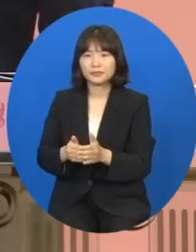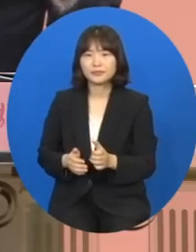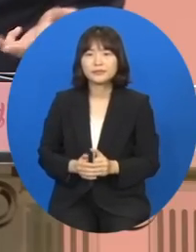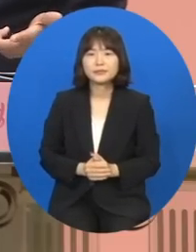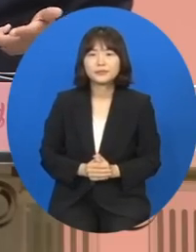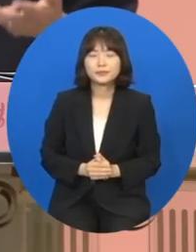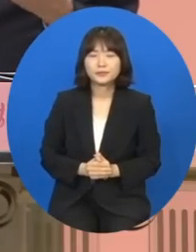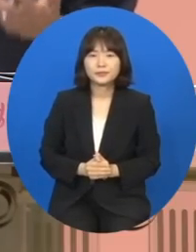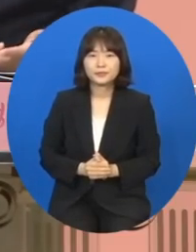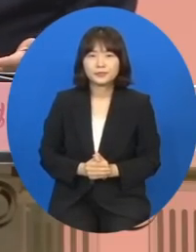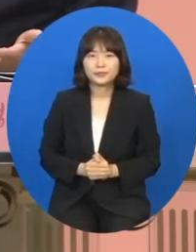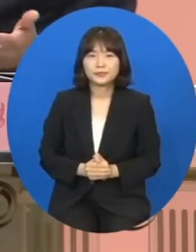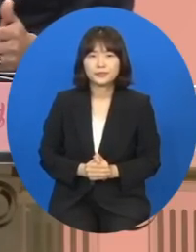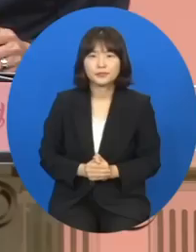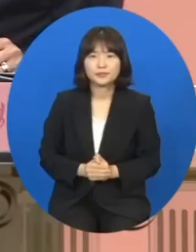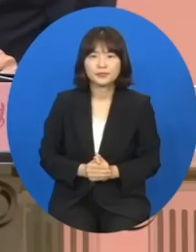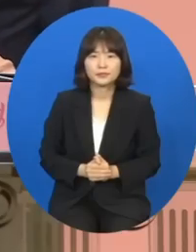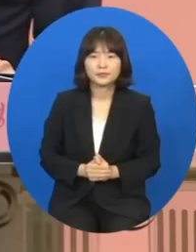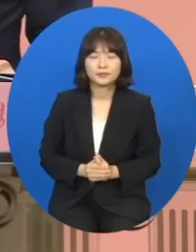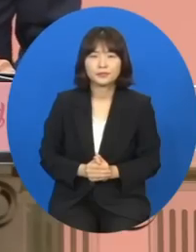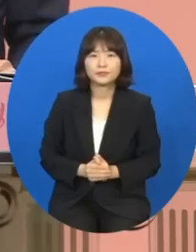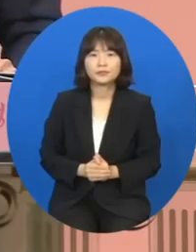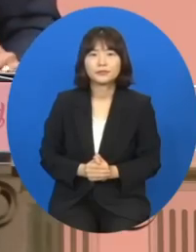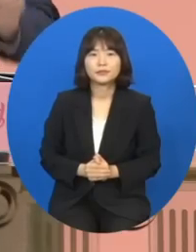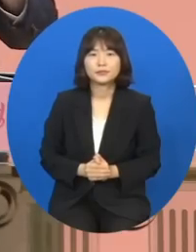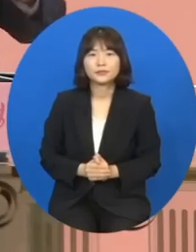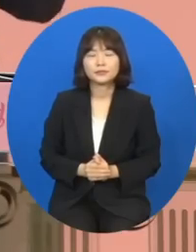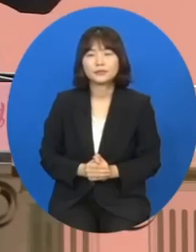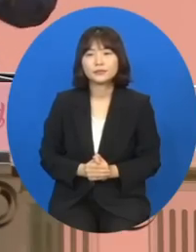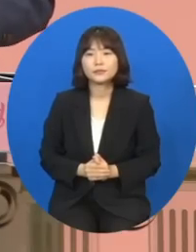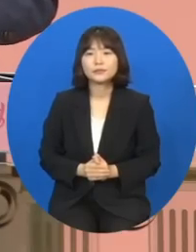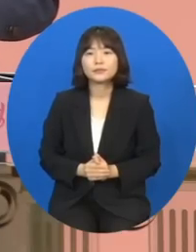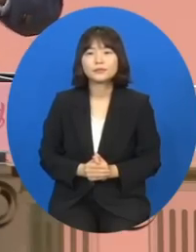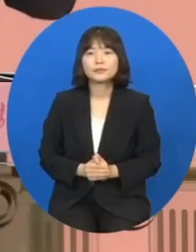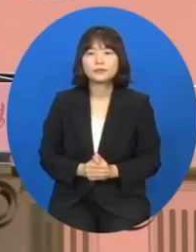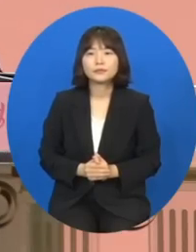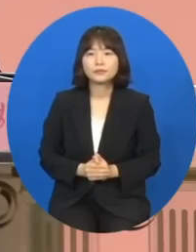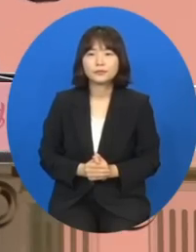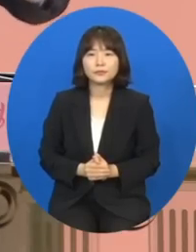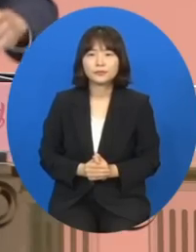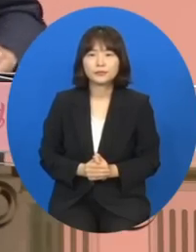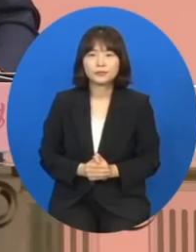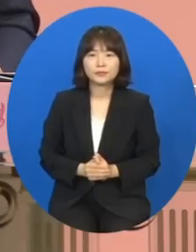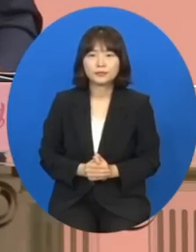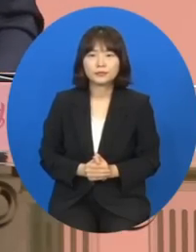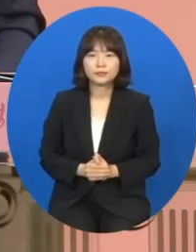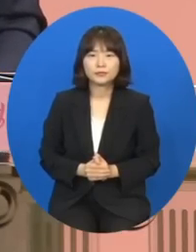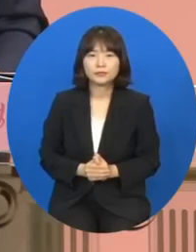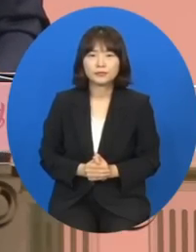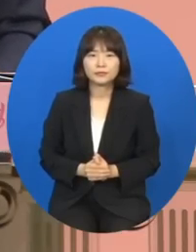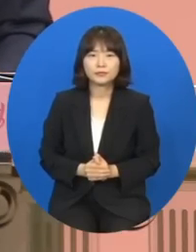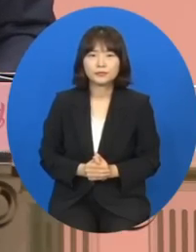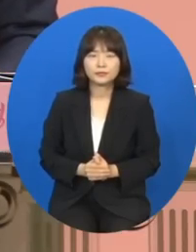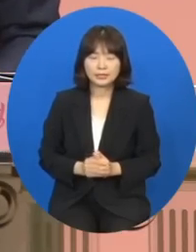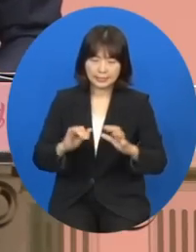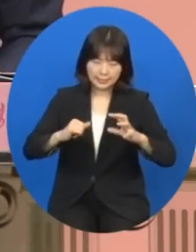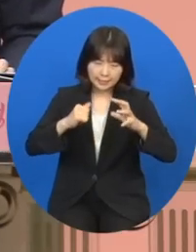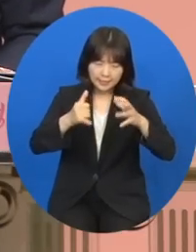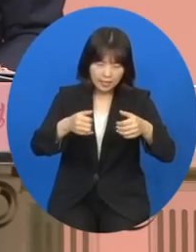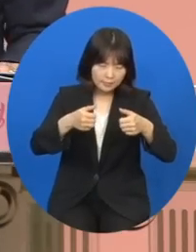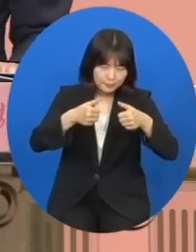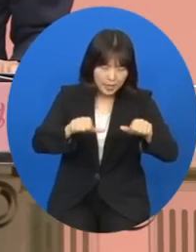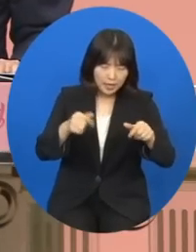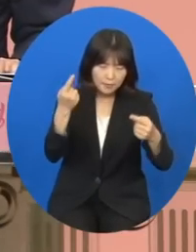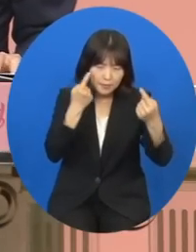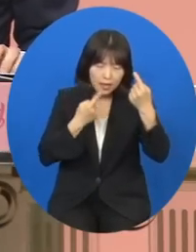따스 그 쉬운지 브로켄 냈으나 or an out u 섬 탱 이 세상에 깨어지면